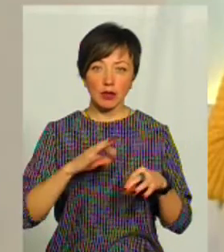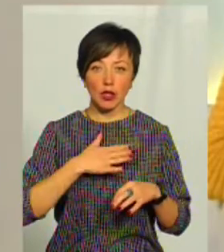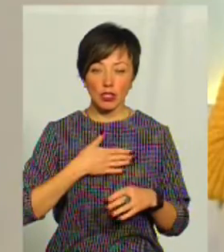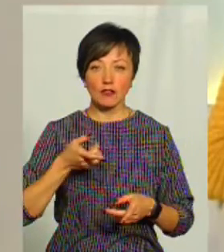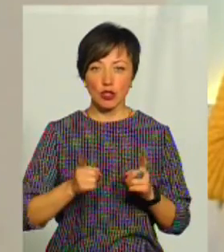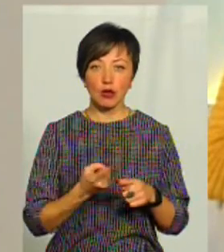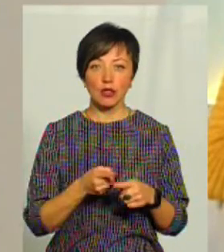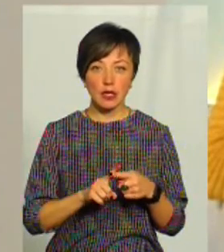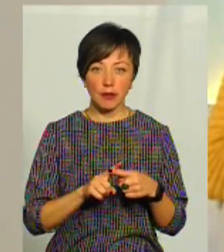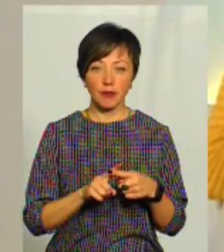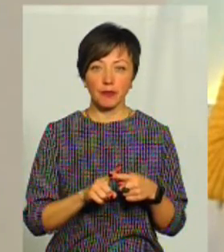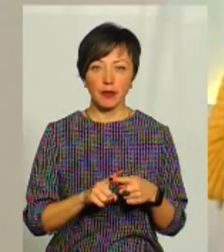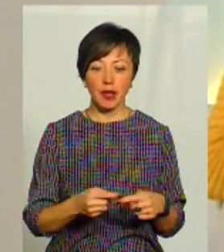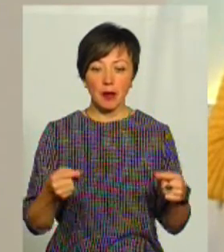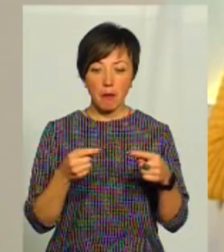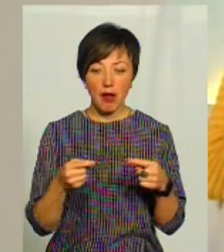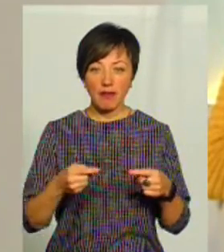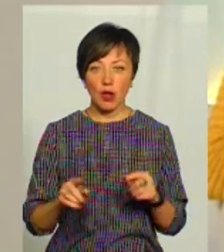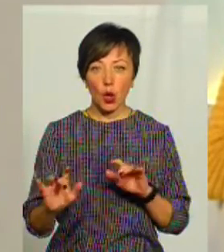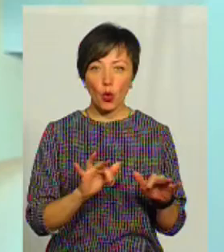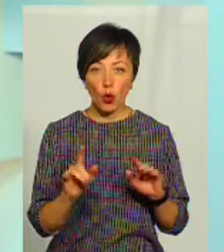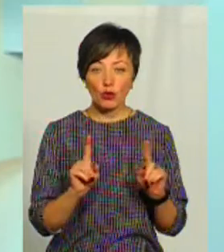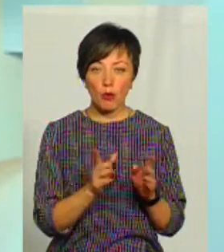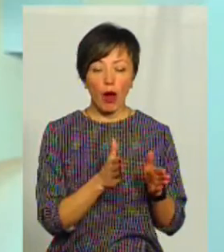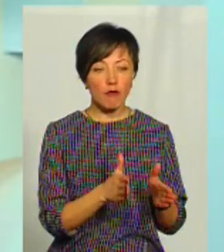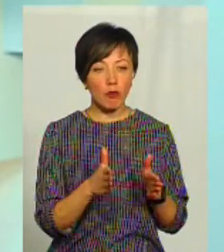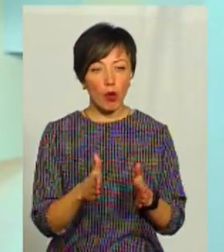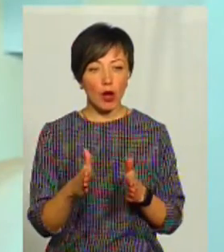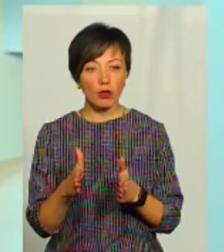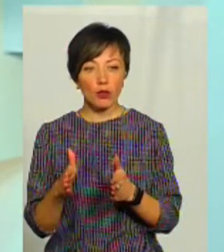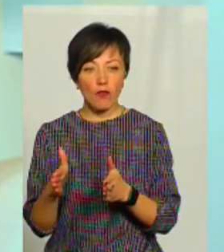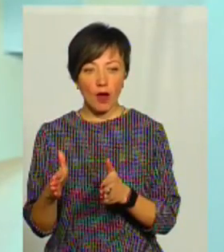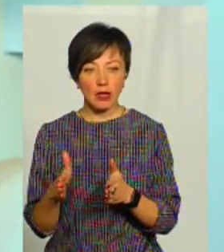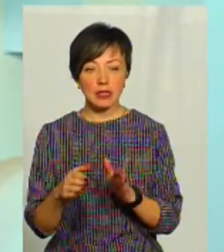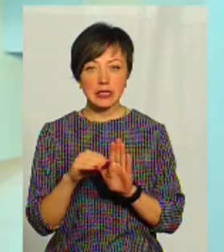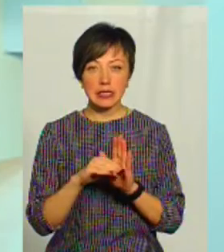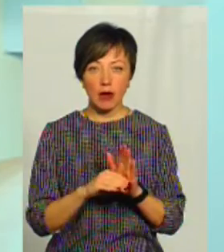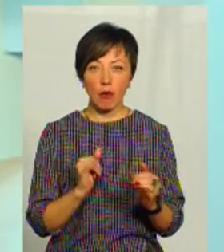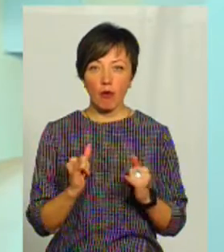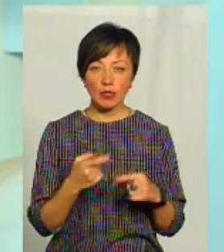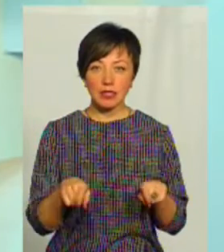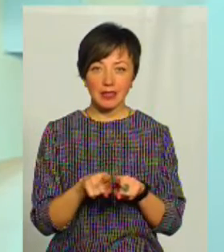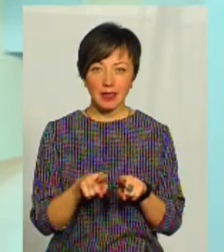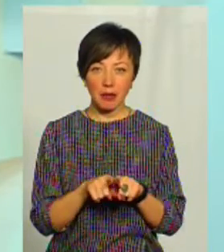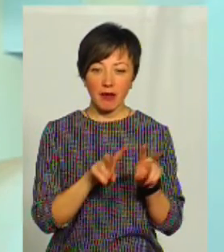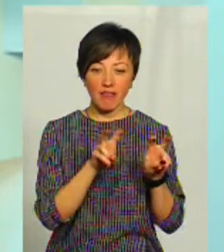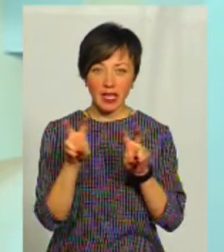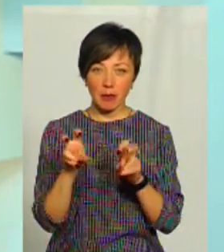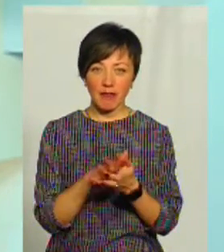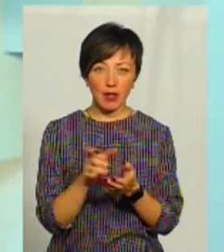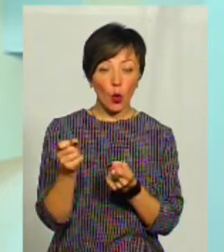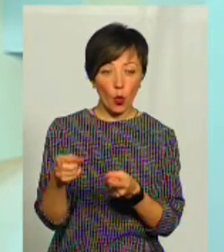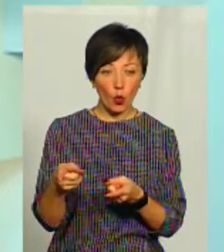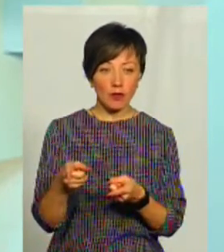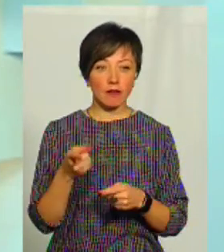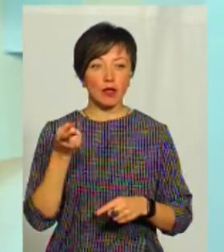нашого, звичайно, що це певні кроки для того, щоб впорядкувати систему поводження от з такими видами відходів.